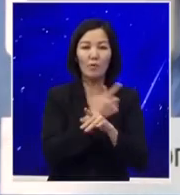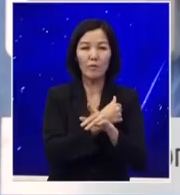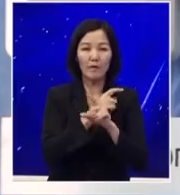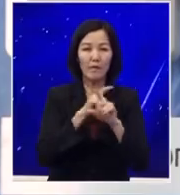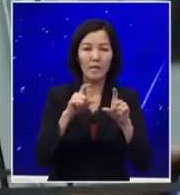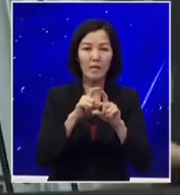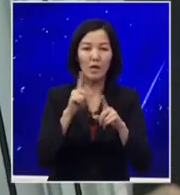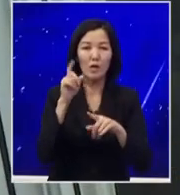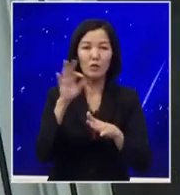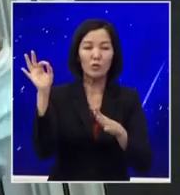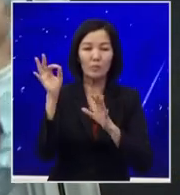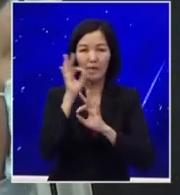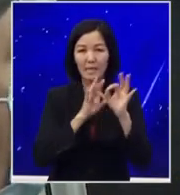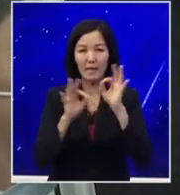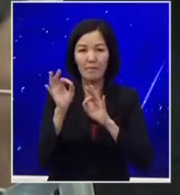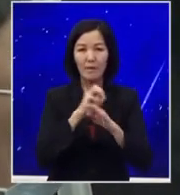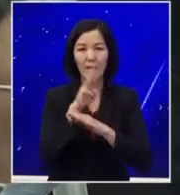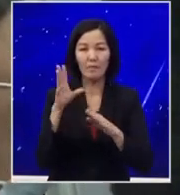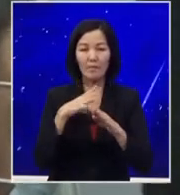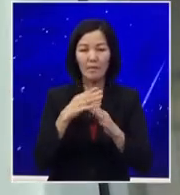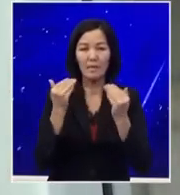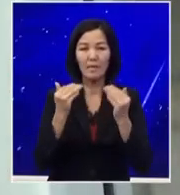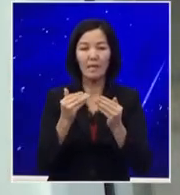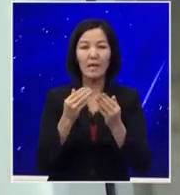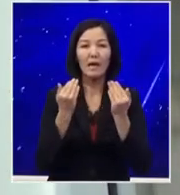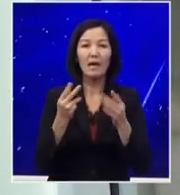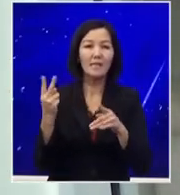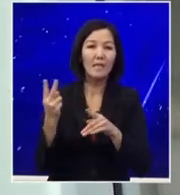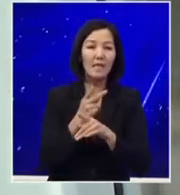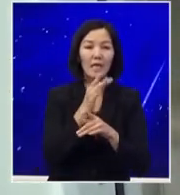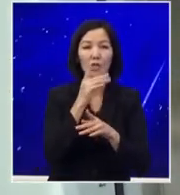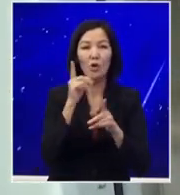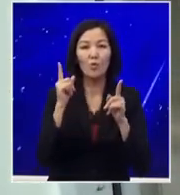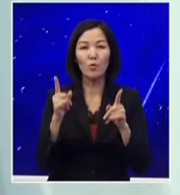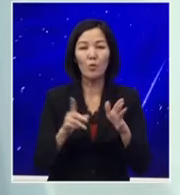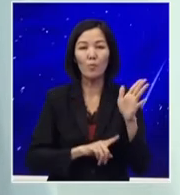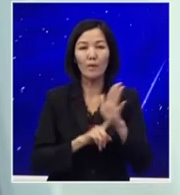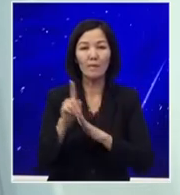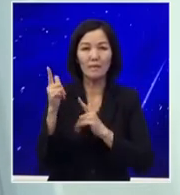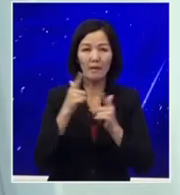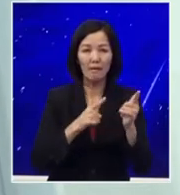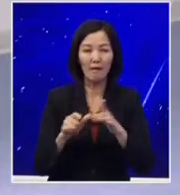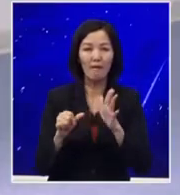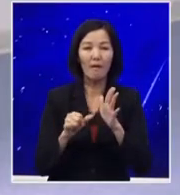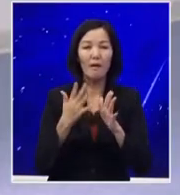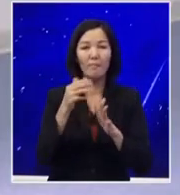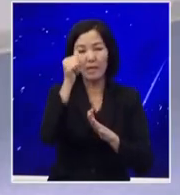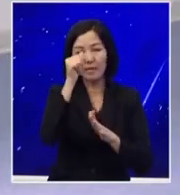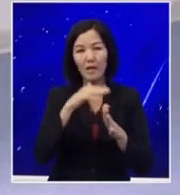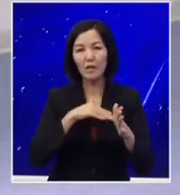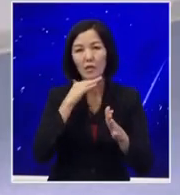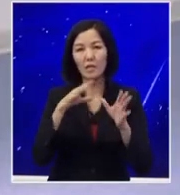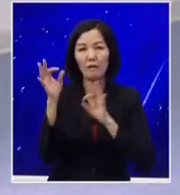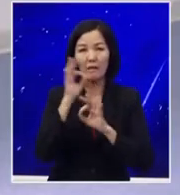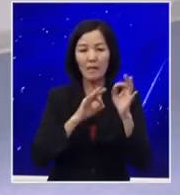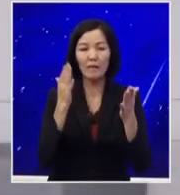құралдармен 100% дәрі-дәрмекпен қамтамасыз етілген. Пандемияның екінші толқыны жүрсе, оған да дайын. 5 айға жететін дәрі-дәрмек бар.